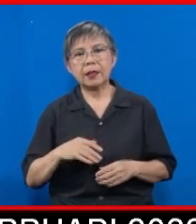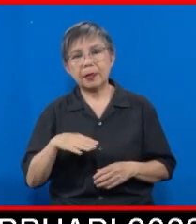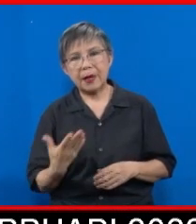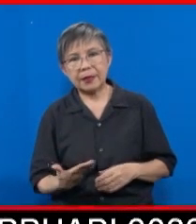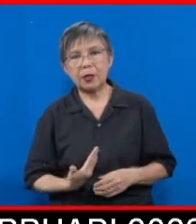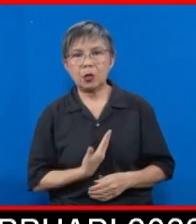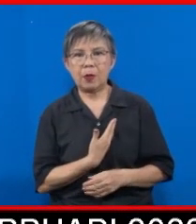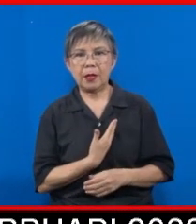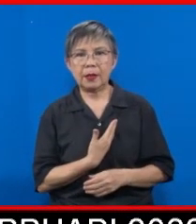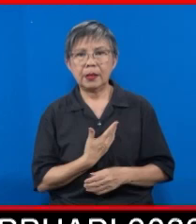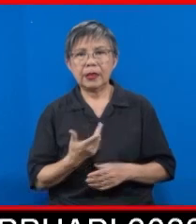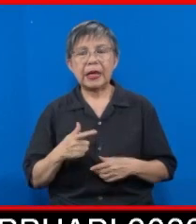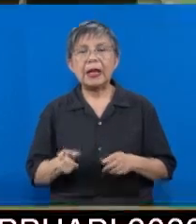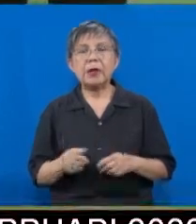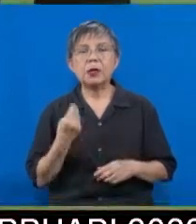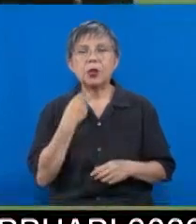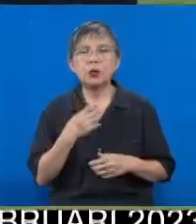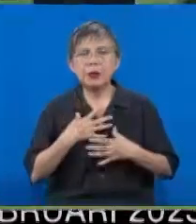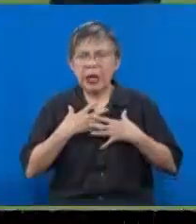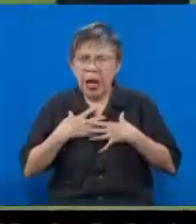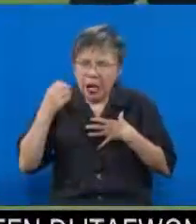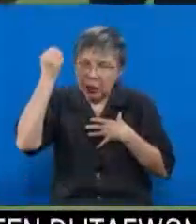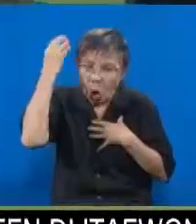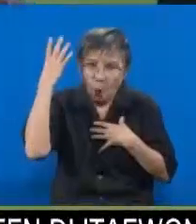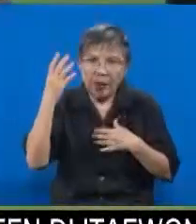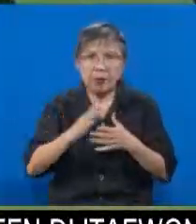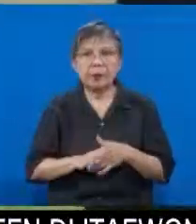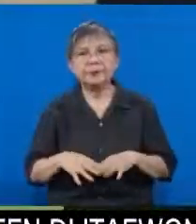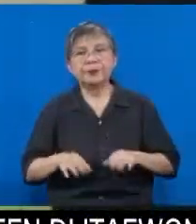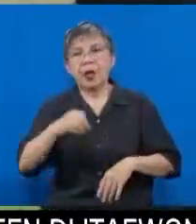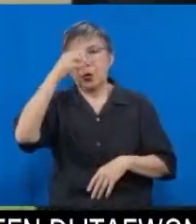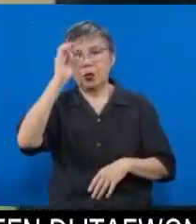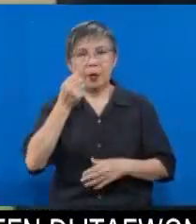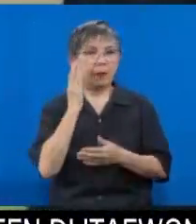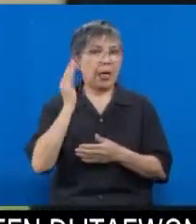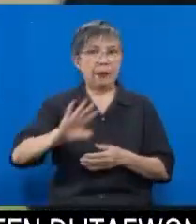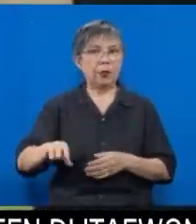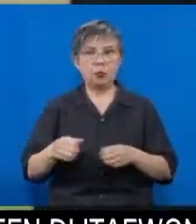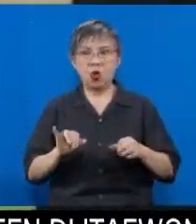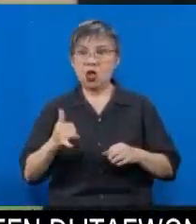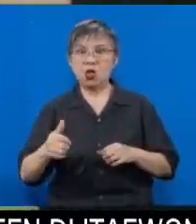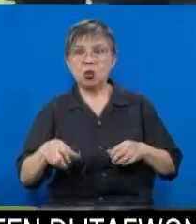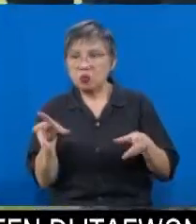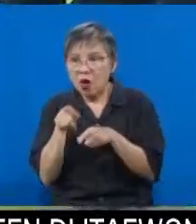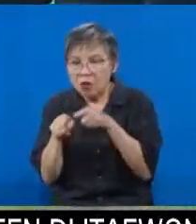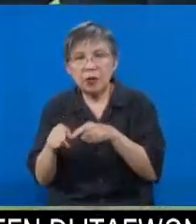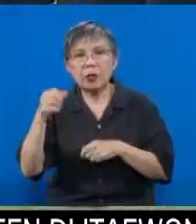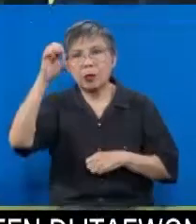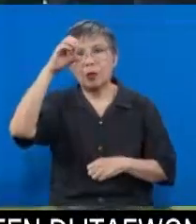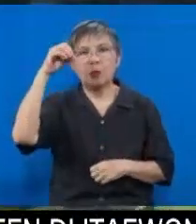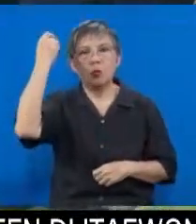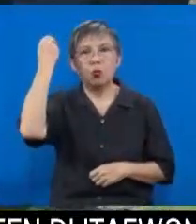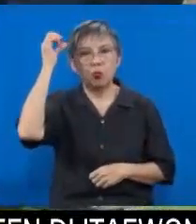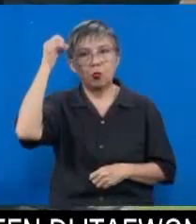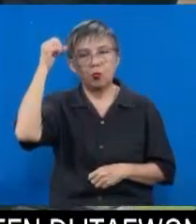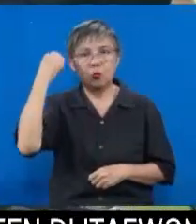ini diduga mengalami tekanan. Namun polisi membantah adanya intimidasi. Kadiv Humas Polri Irjen Pol Dedi